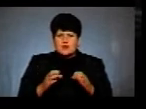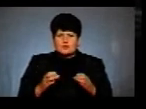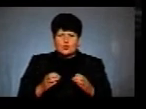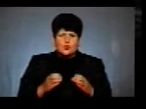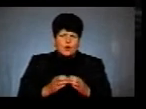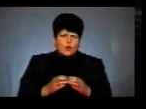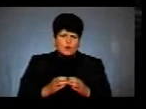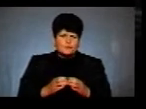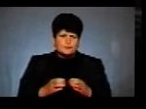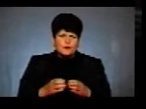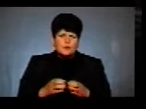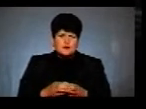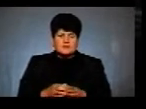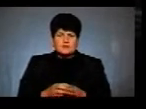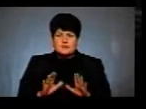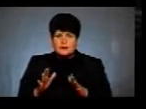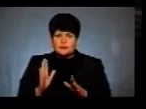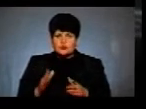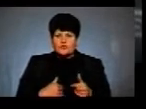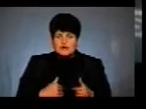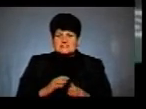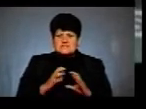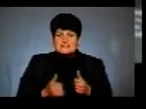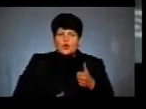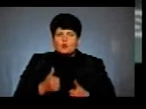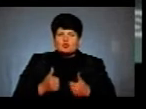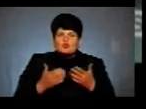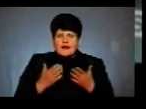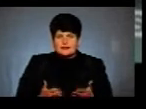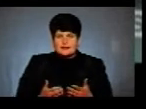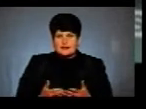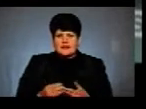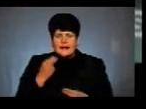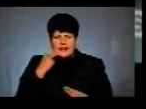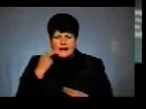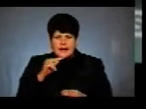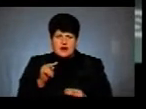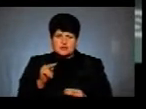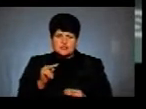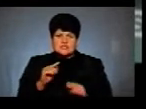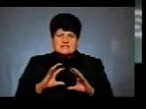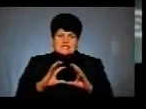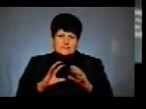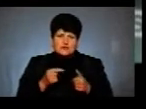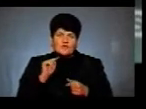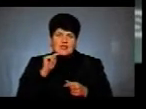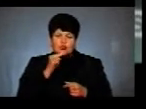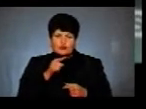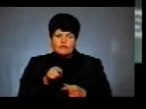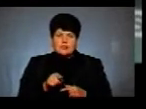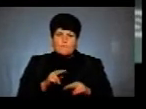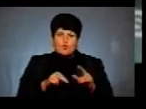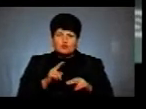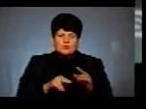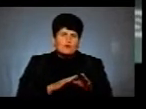існувати. Нас світ працює на конкуренції. Принаймні, найкращі, скажімо, світові економіки, вони